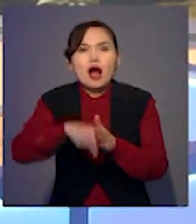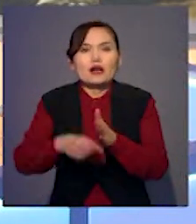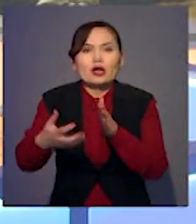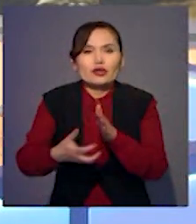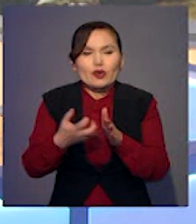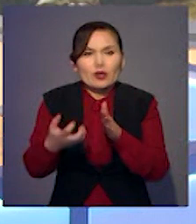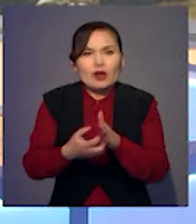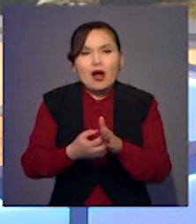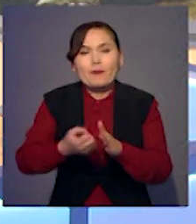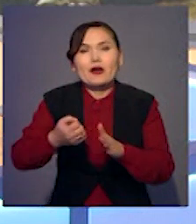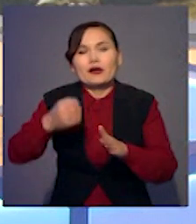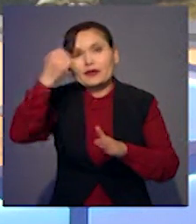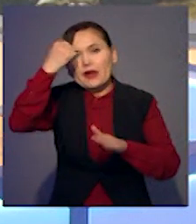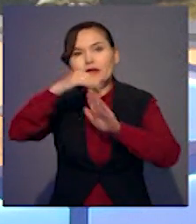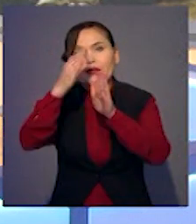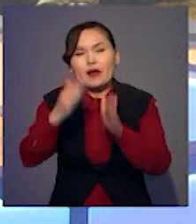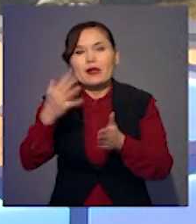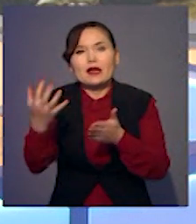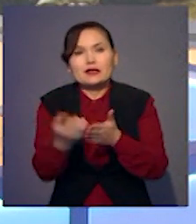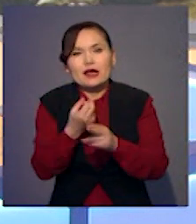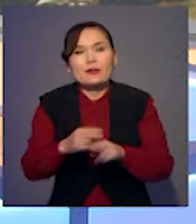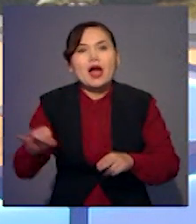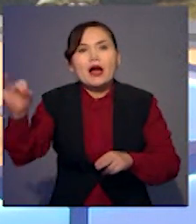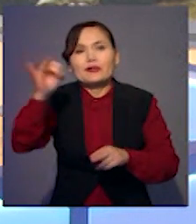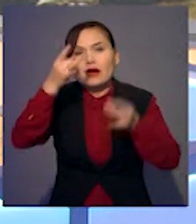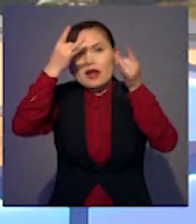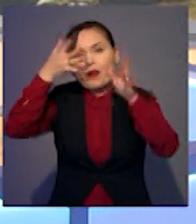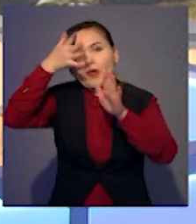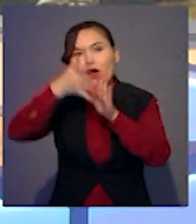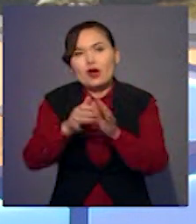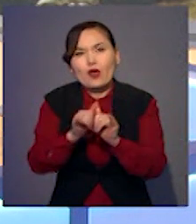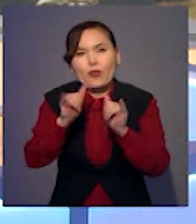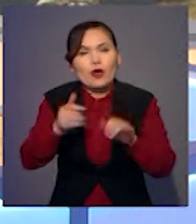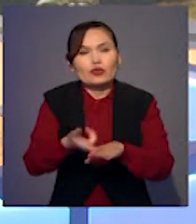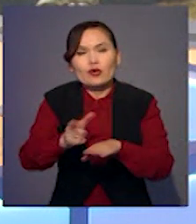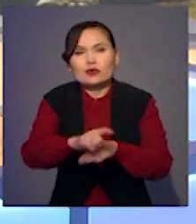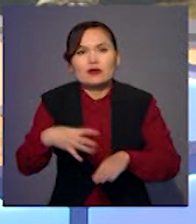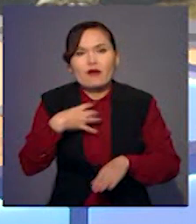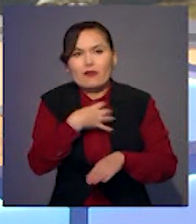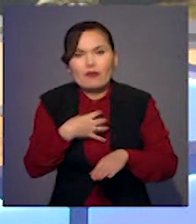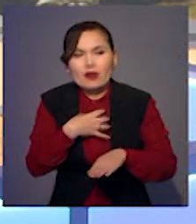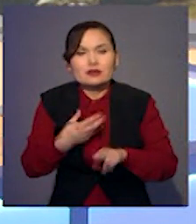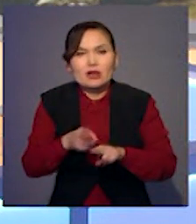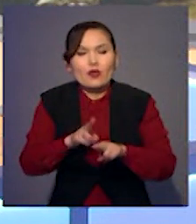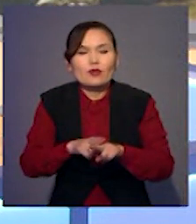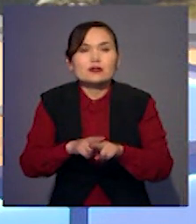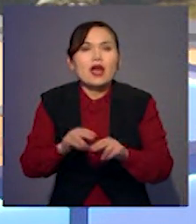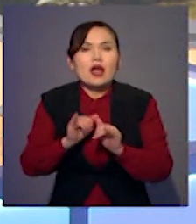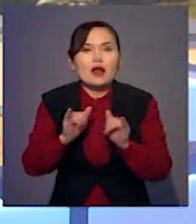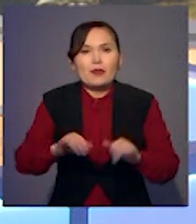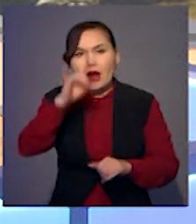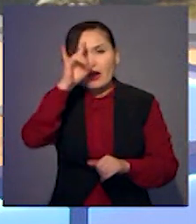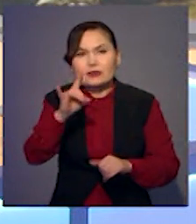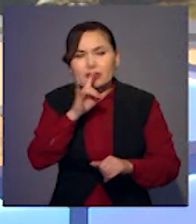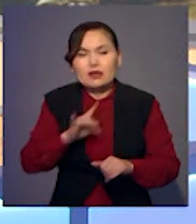Археологиялық ескерткіштер табылған сәтте оны бірден тарихи мәдени мұра ретінде тану тәжірибесі тоқтауы мүмкін. Бұл туралы еліміздің